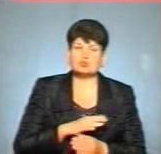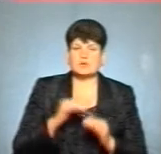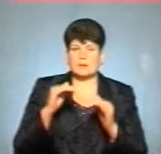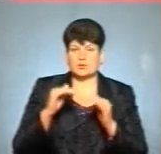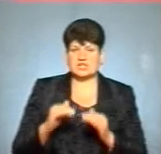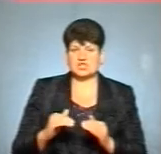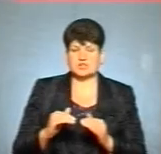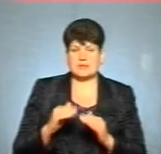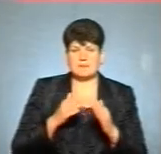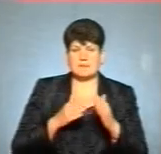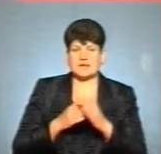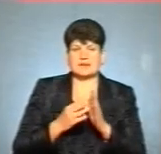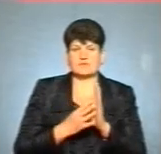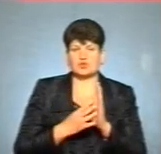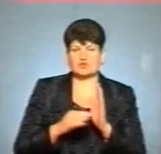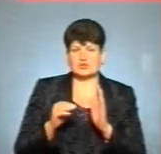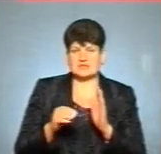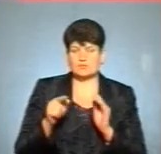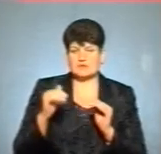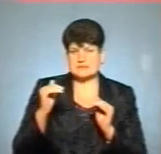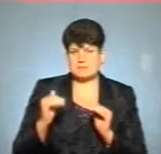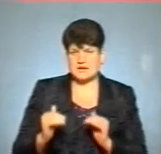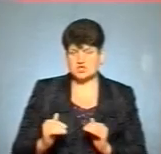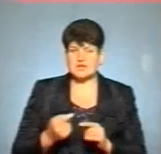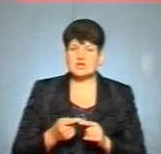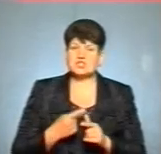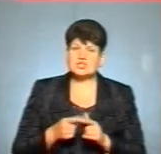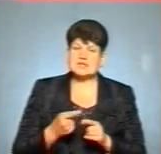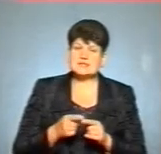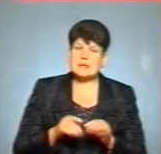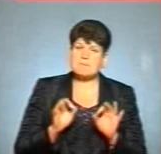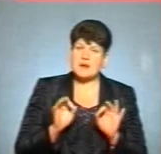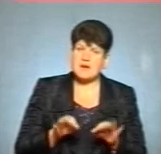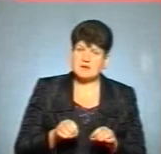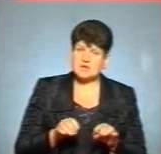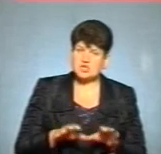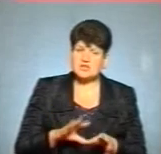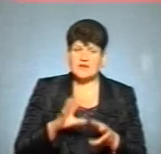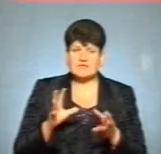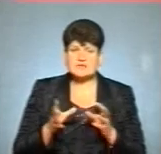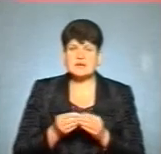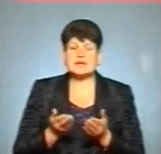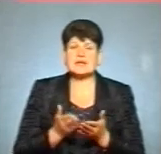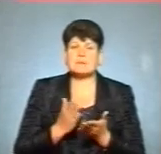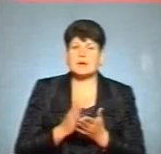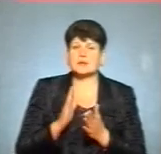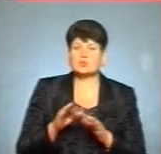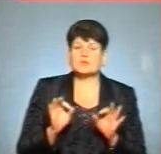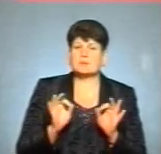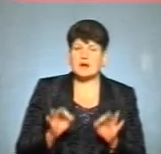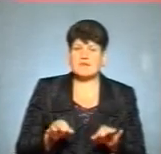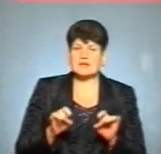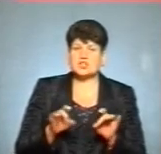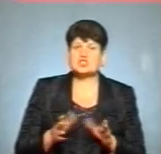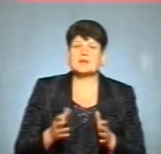від 90 тисяч, він буде зменшений. Чи це є правильне рішення? І взагалі, яке має бути правильне рішення, які мають бути правильні